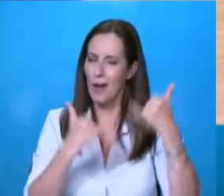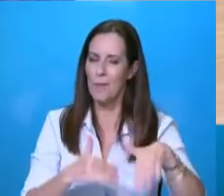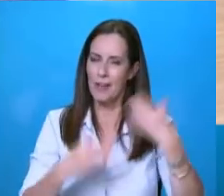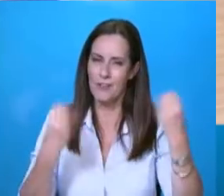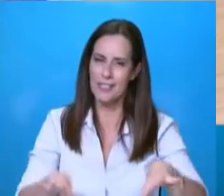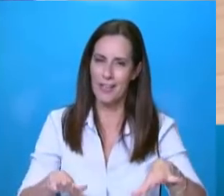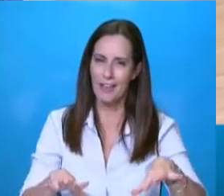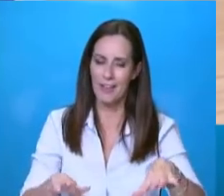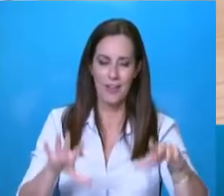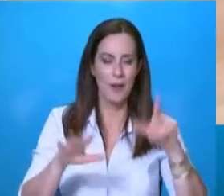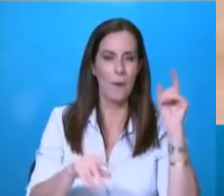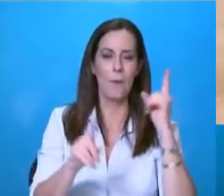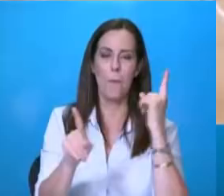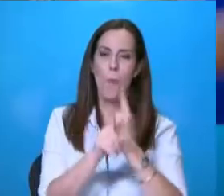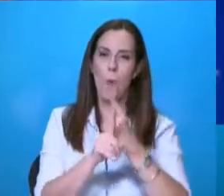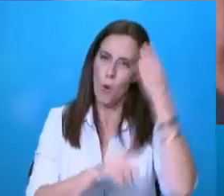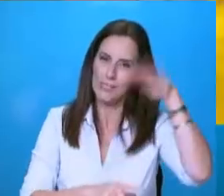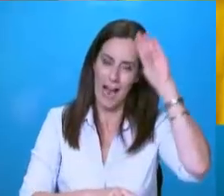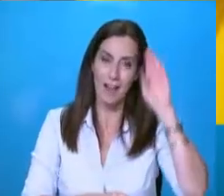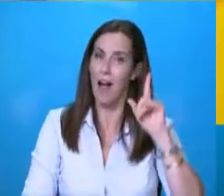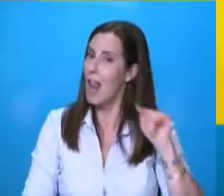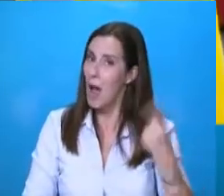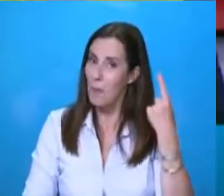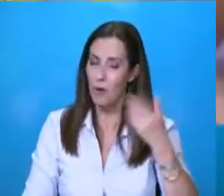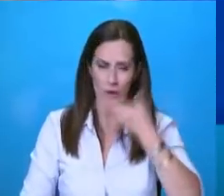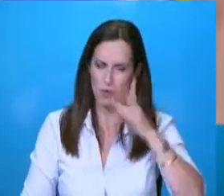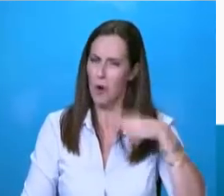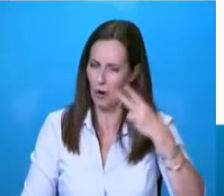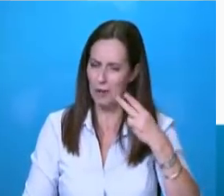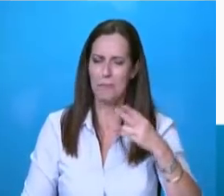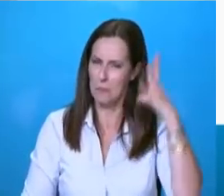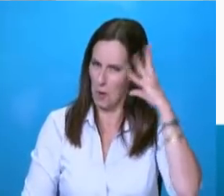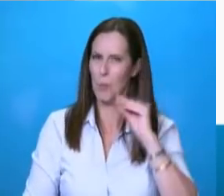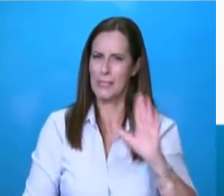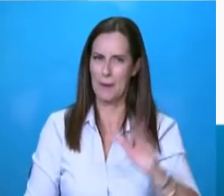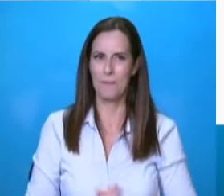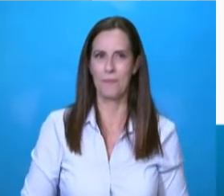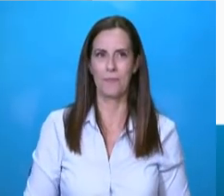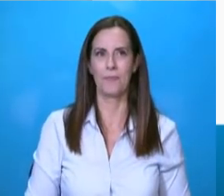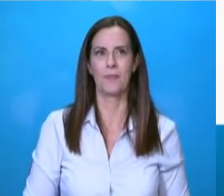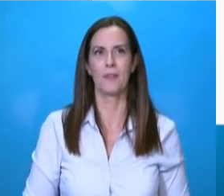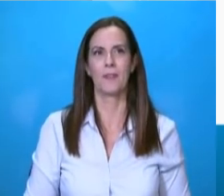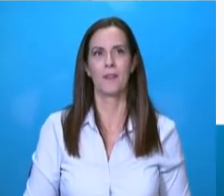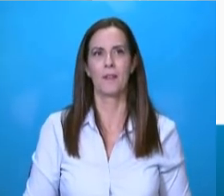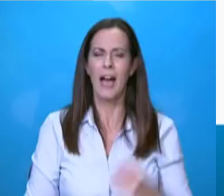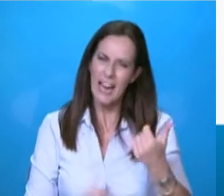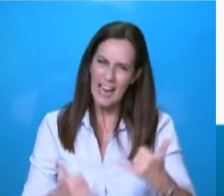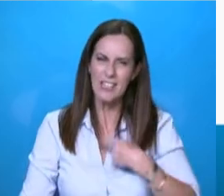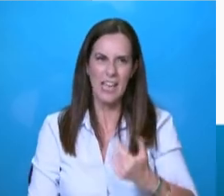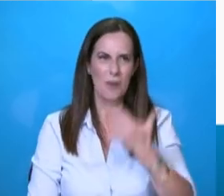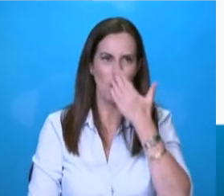הפסד 70-82 לאוסטרליה. אבל למרות זאת, הצ'כים יכולים לטפוח לעצמם על השכם. כרגע קצת